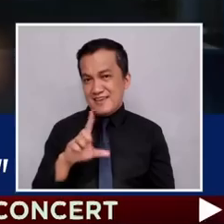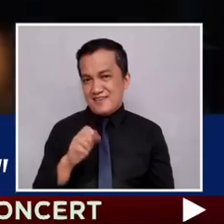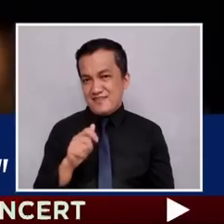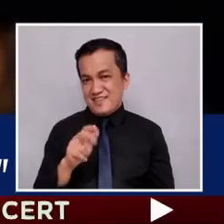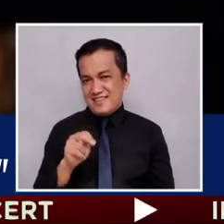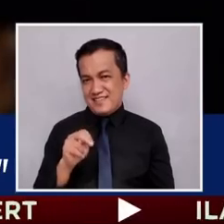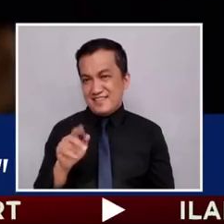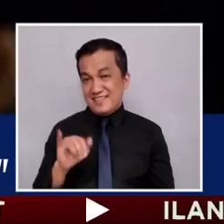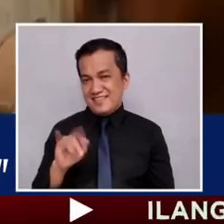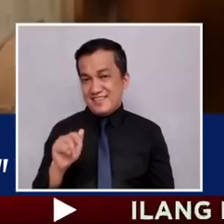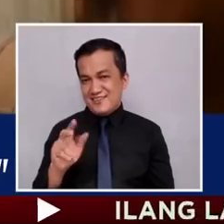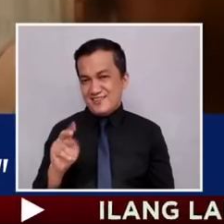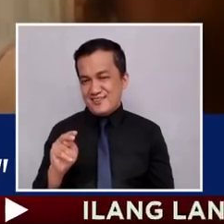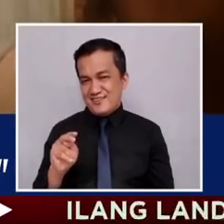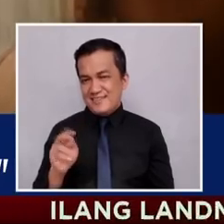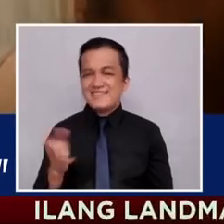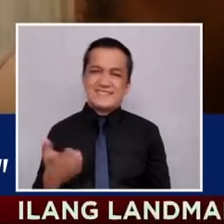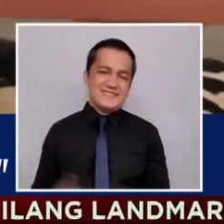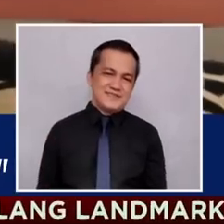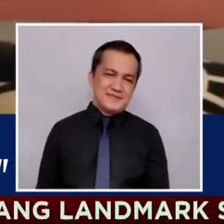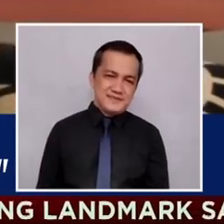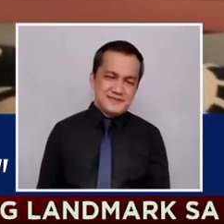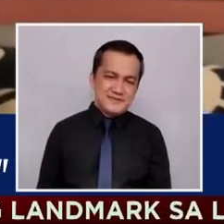icon. We bring love from